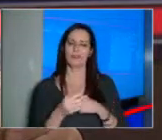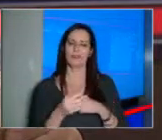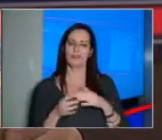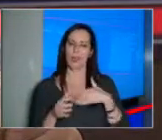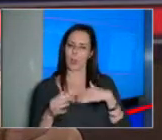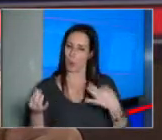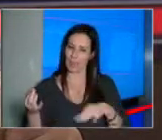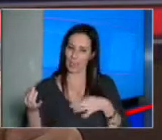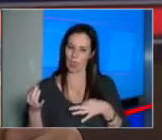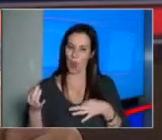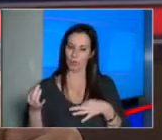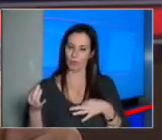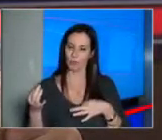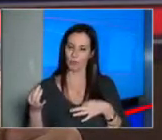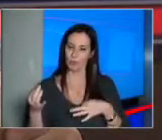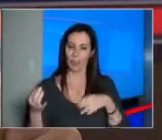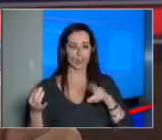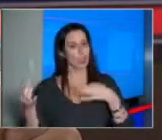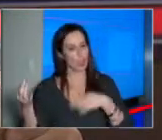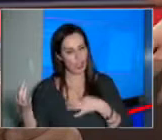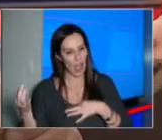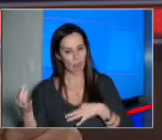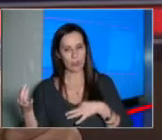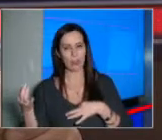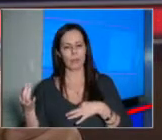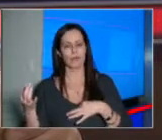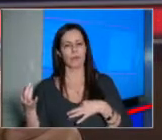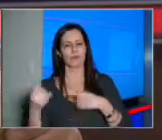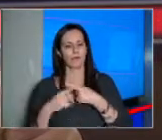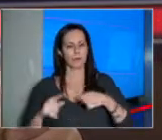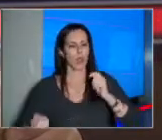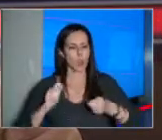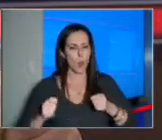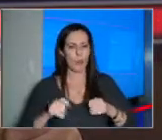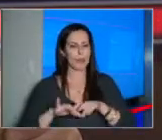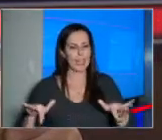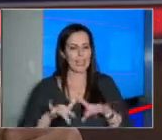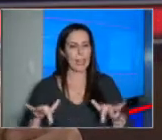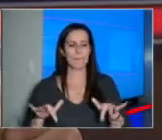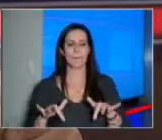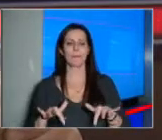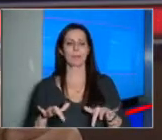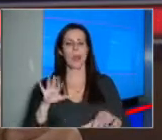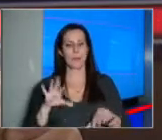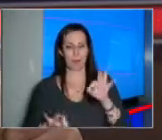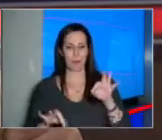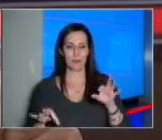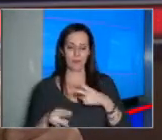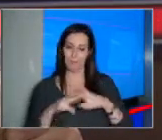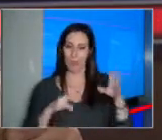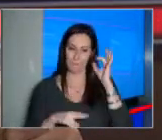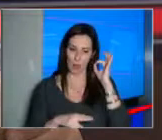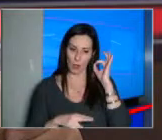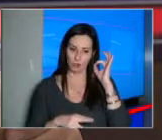אנחנו מנגנות, יש לנו גיטרות, בס, טופים, קלידים. הבחירה לנגן עם